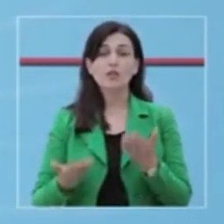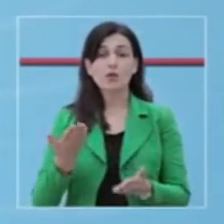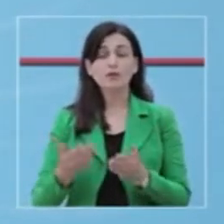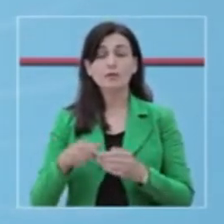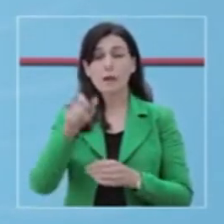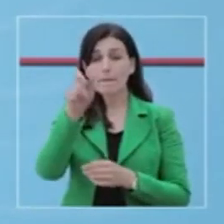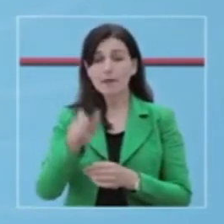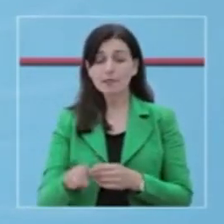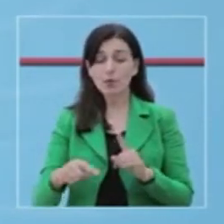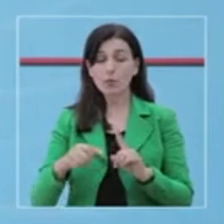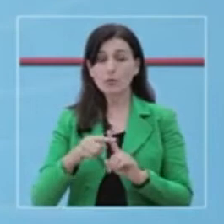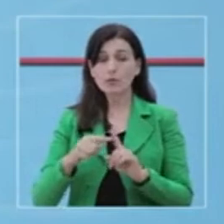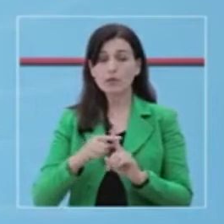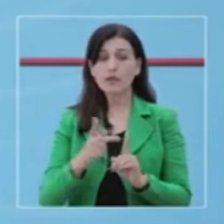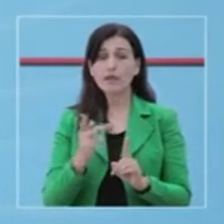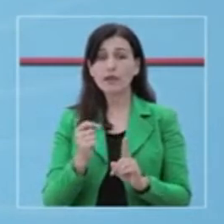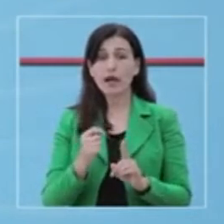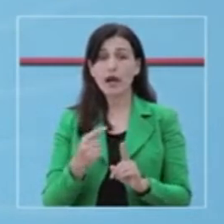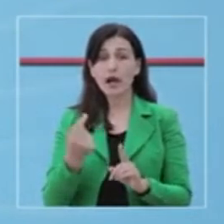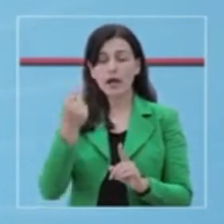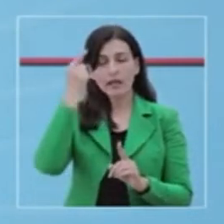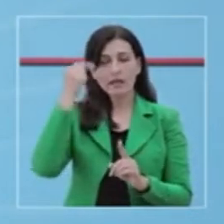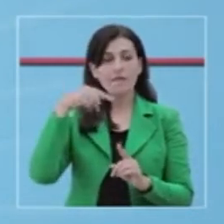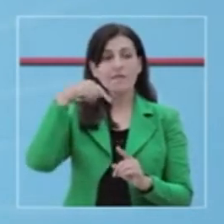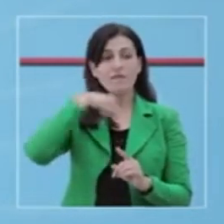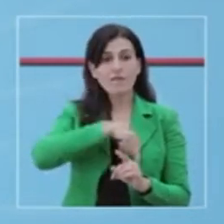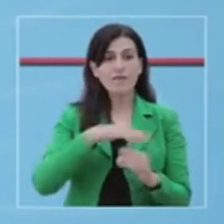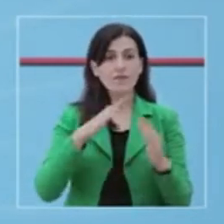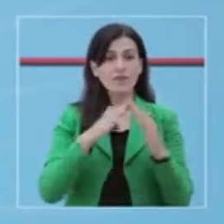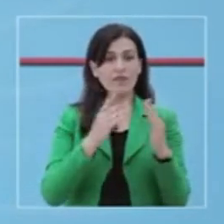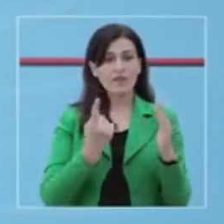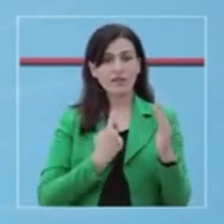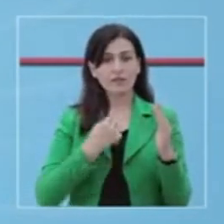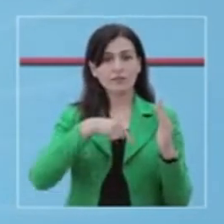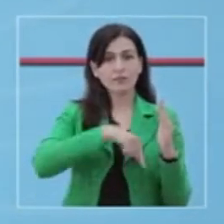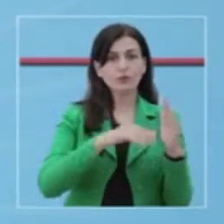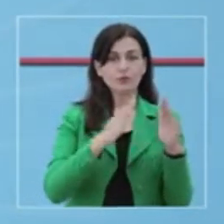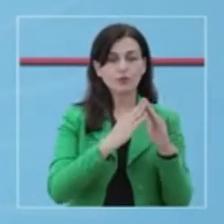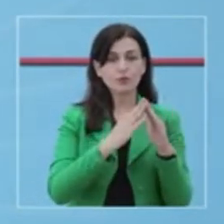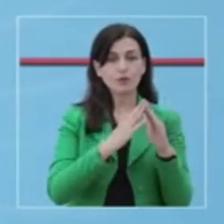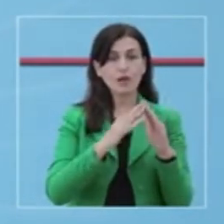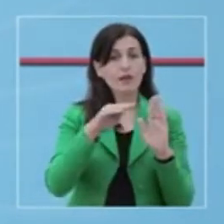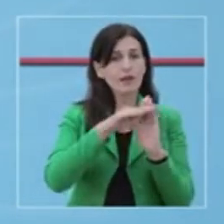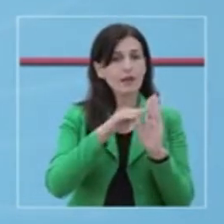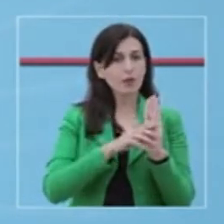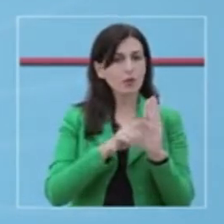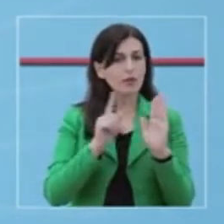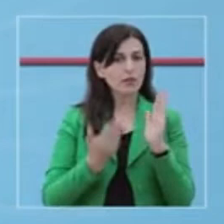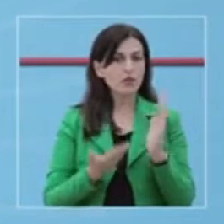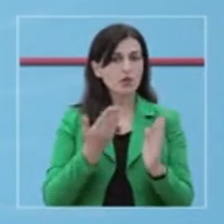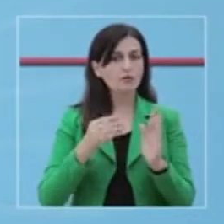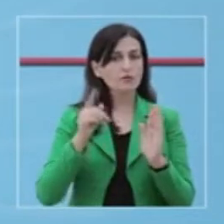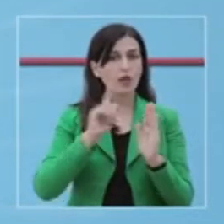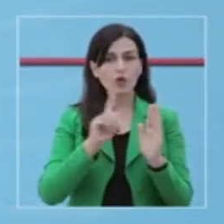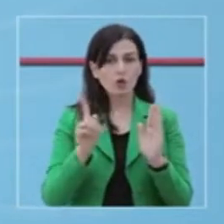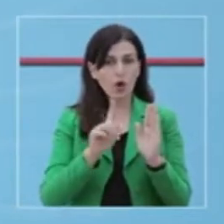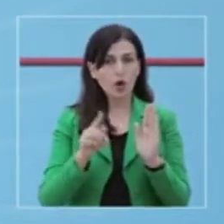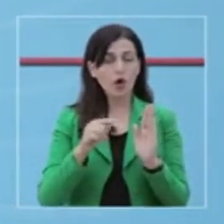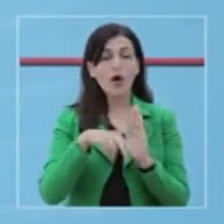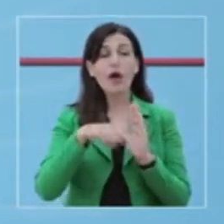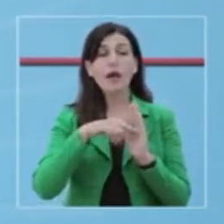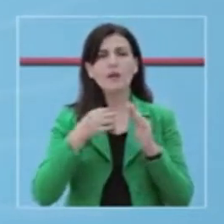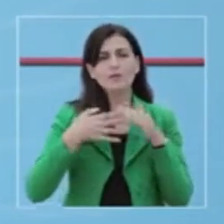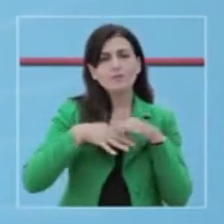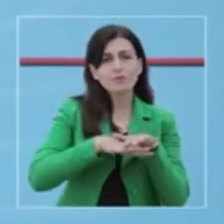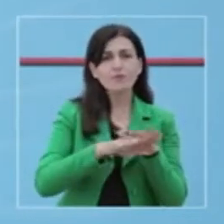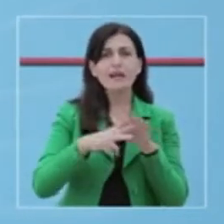I identifikuar pozitiv duhet të vetë izolohet dhe se shkelja e rregullave nga kushdo do të konsiderohet rrezik për jetën